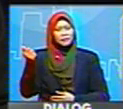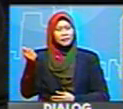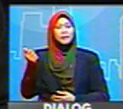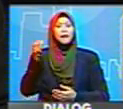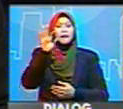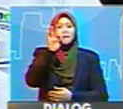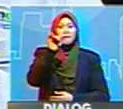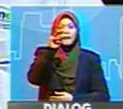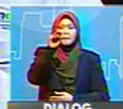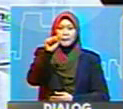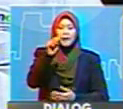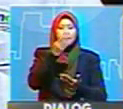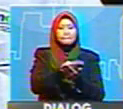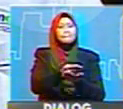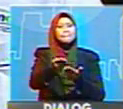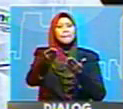membeli produk